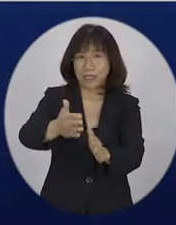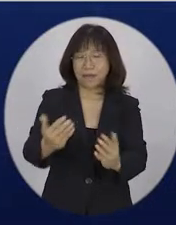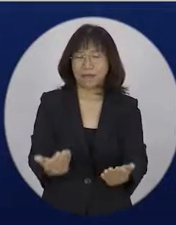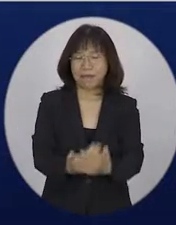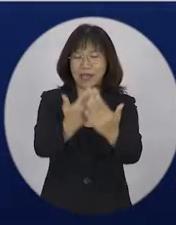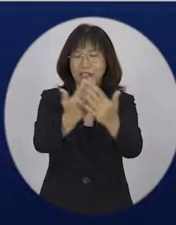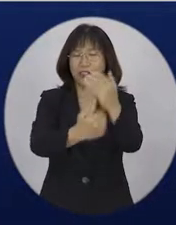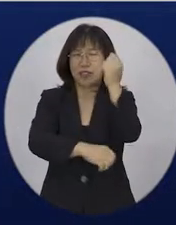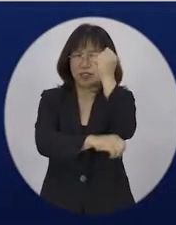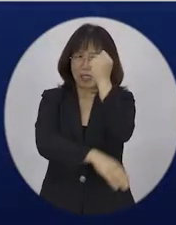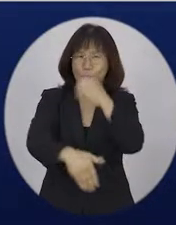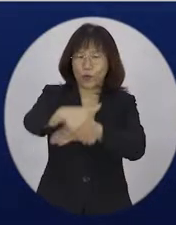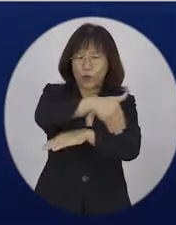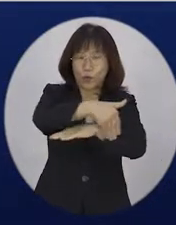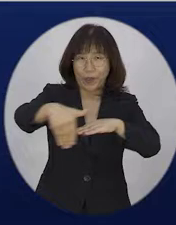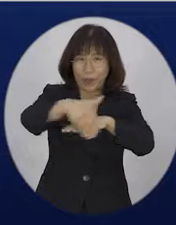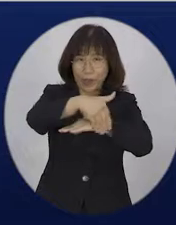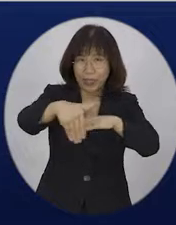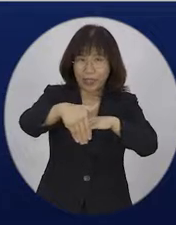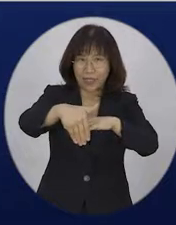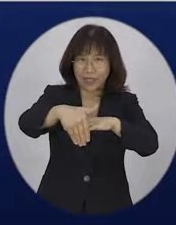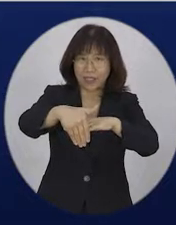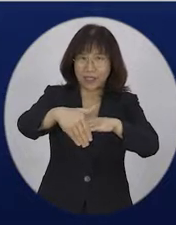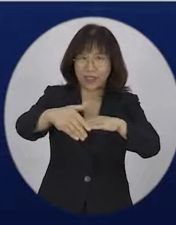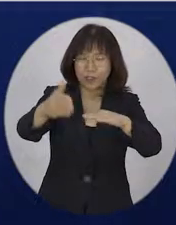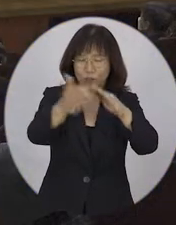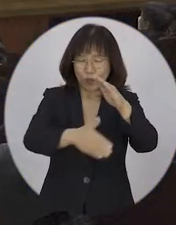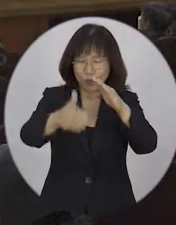발전 기본계획 공청회가 개최됐습니다